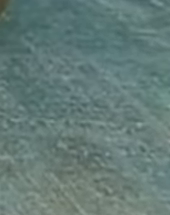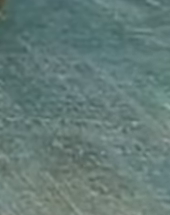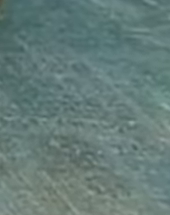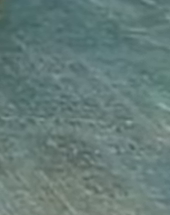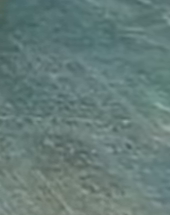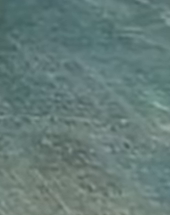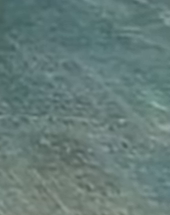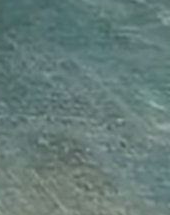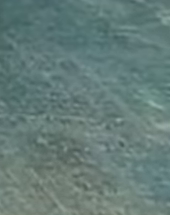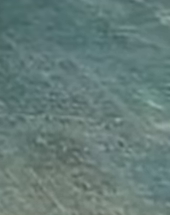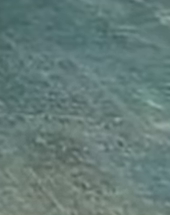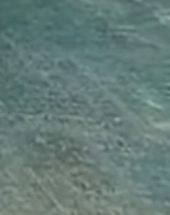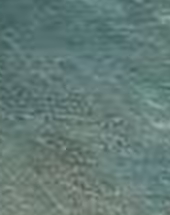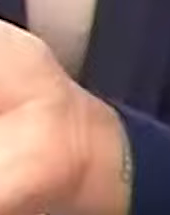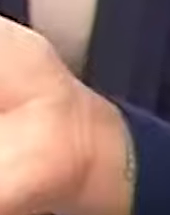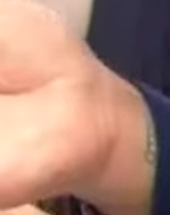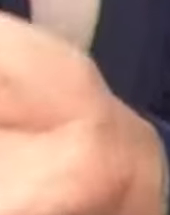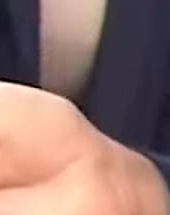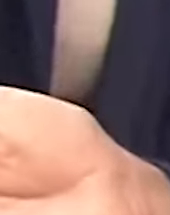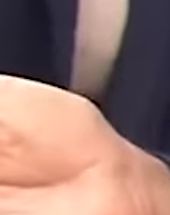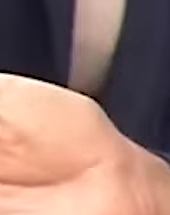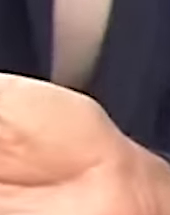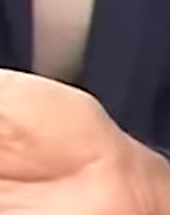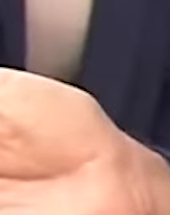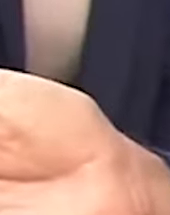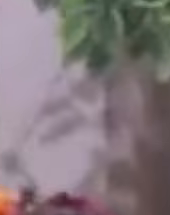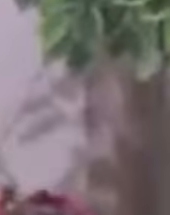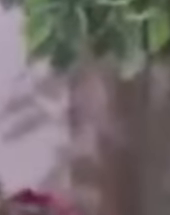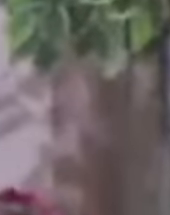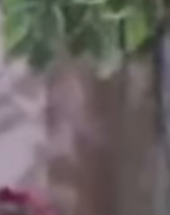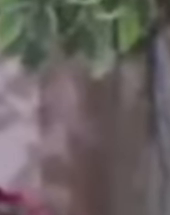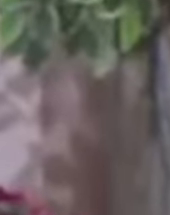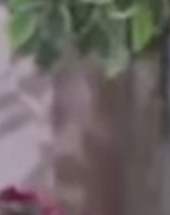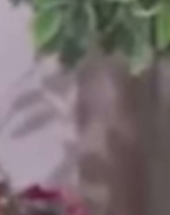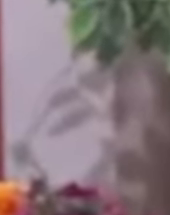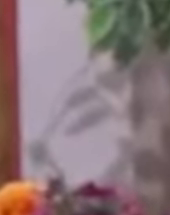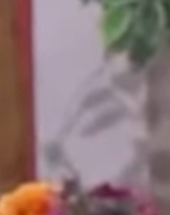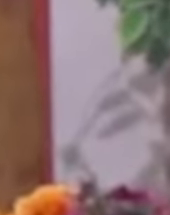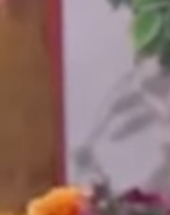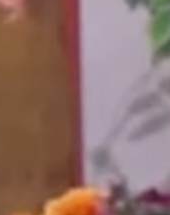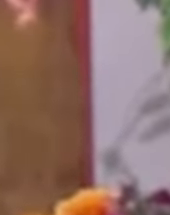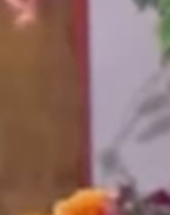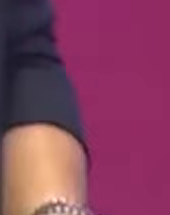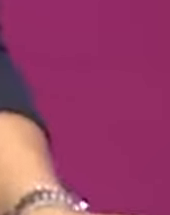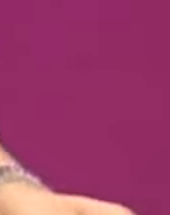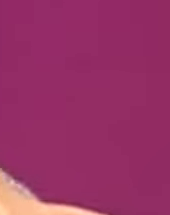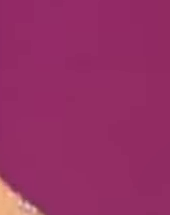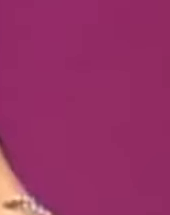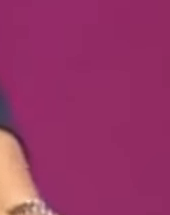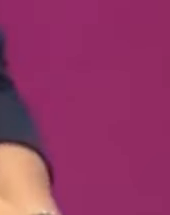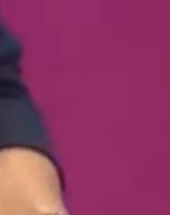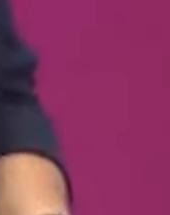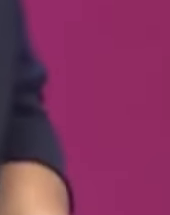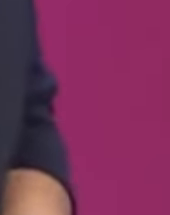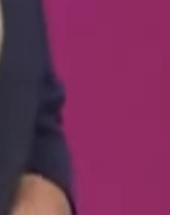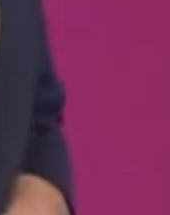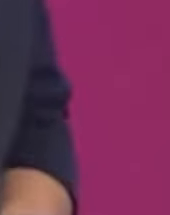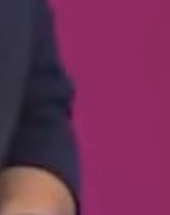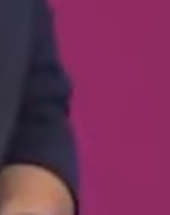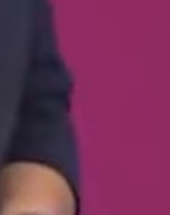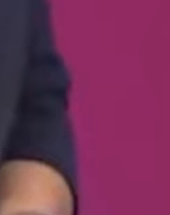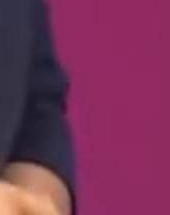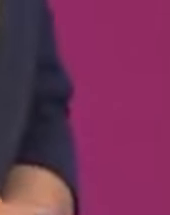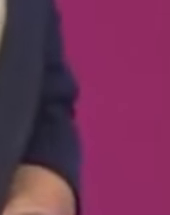anlamadım. Her gece ben bakıyorum abi çocuklara. Her gece. Yani %90 diye. 5 tane de doğrulur. Her gece ama bakıyorsan... doğrudur. Ben gece